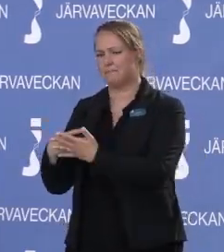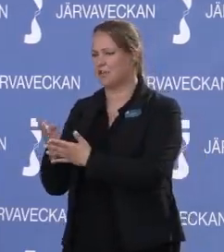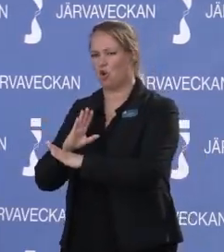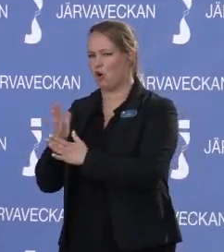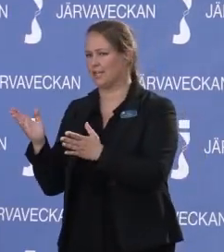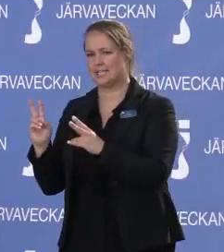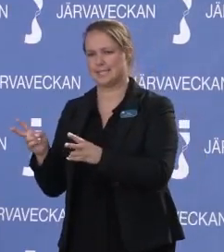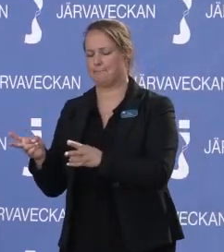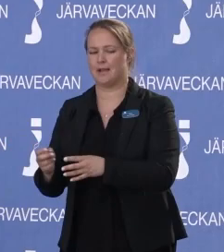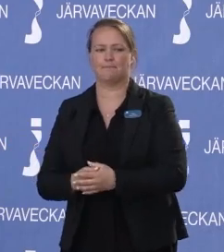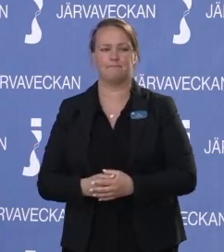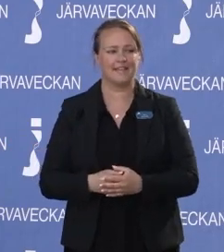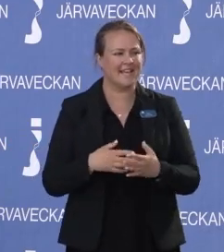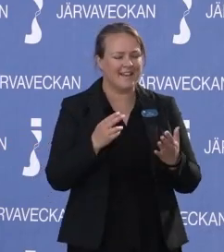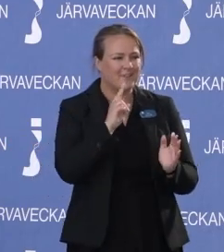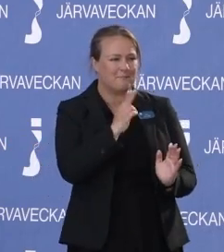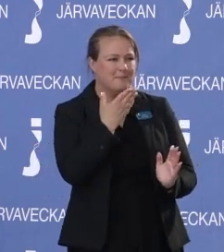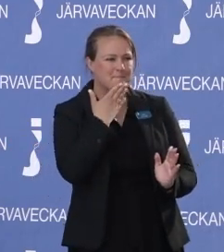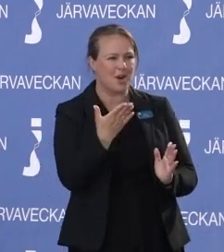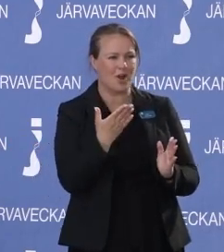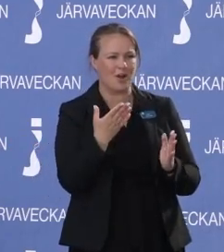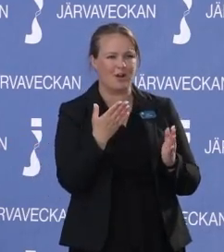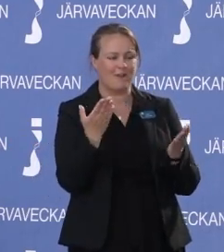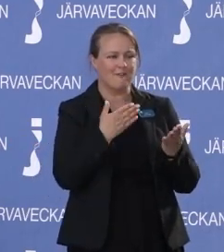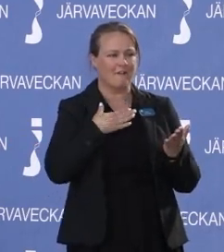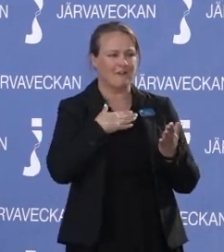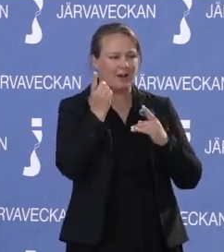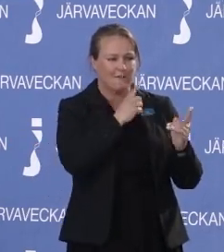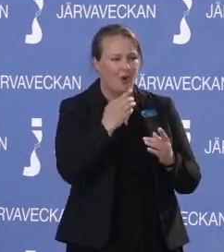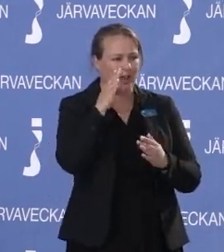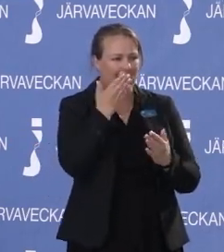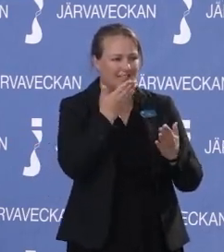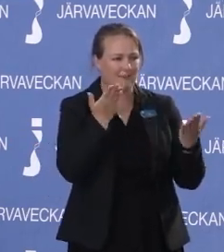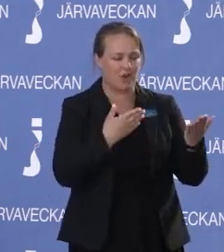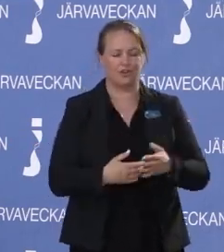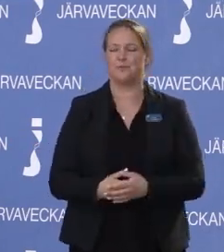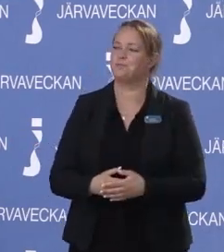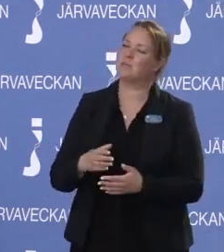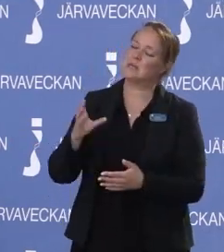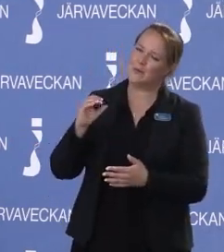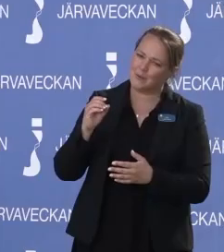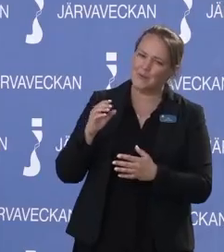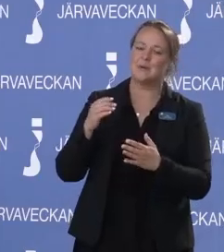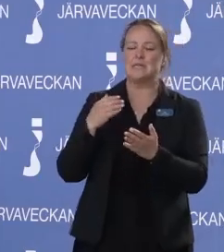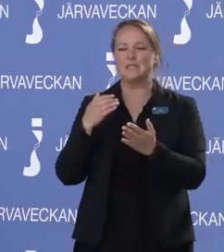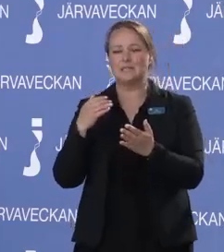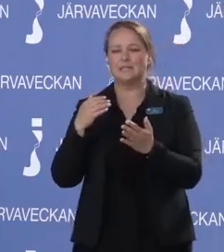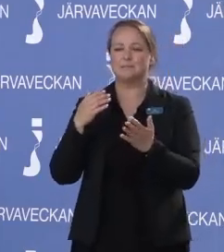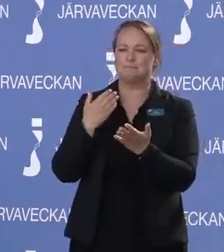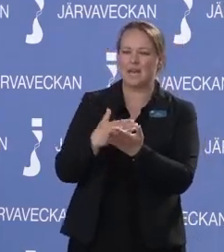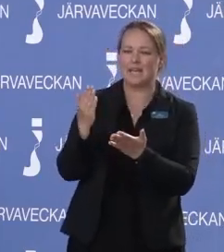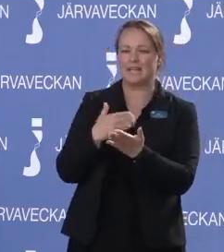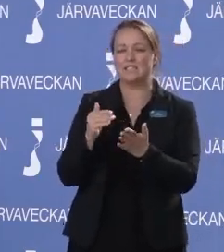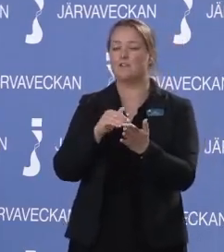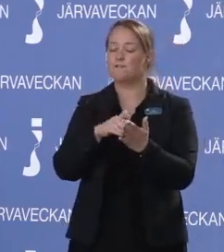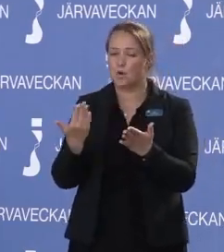Vad är det som går riktigt bra då? Vad vill folk läsa? Ja, men det är just stories från målgruppen som